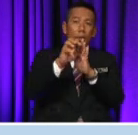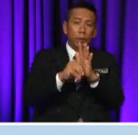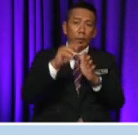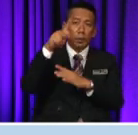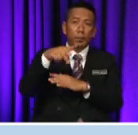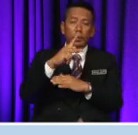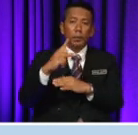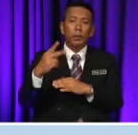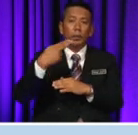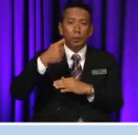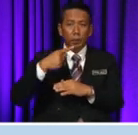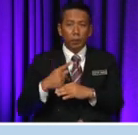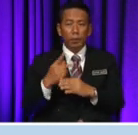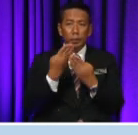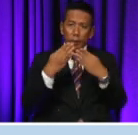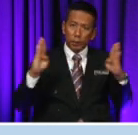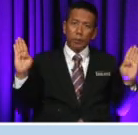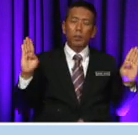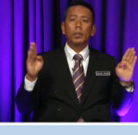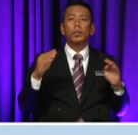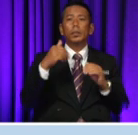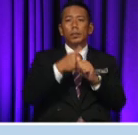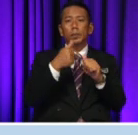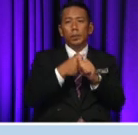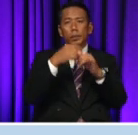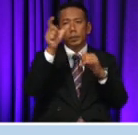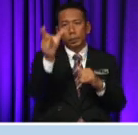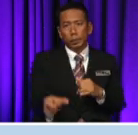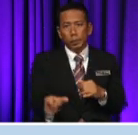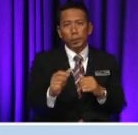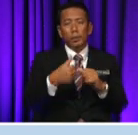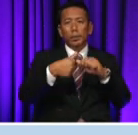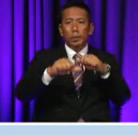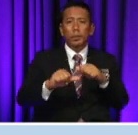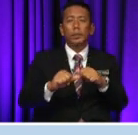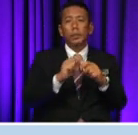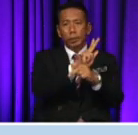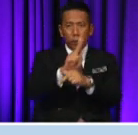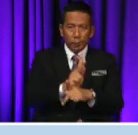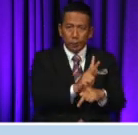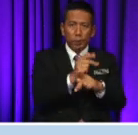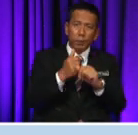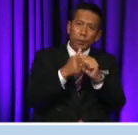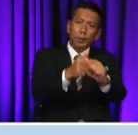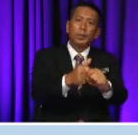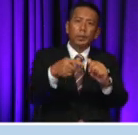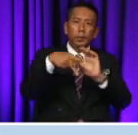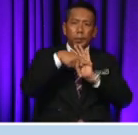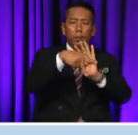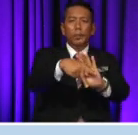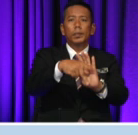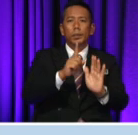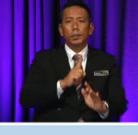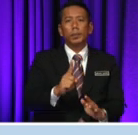ha kebebasan kepada setiap individu terpelihara mengikut panduan syarok